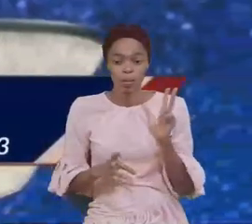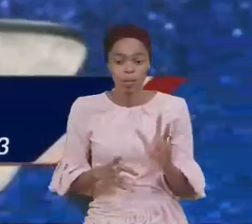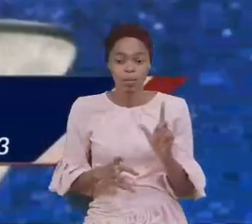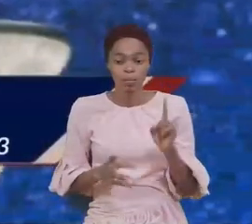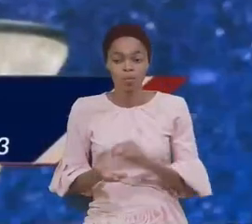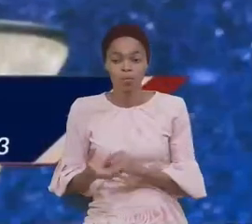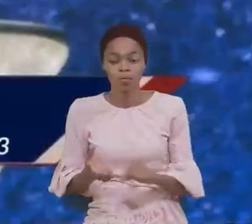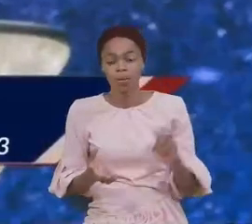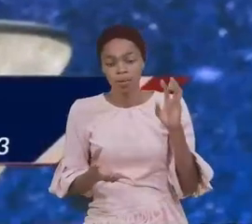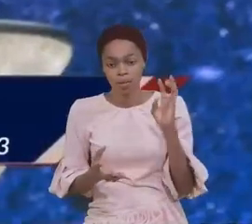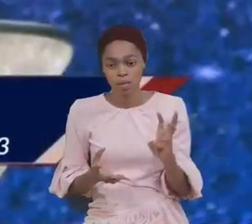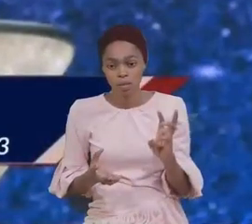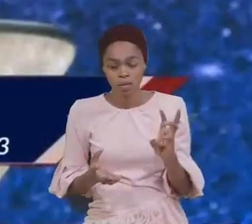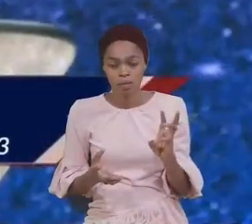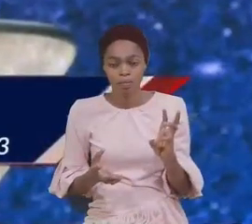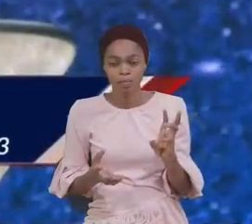Deutéronome